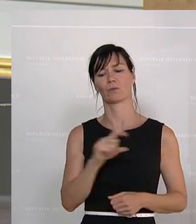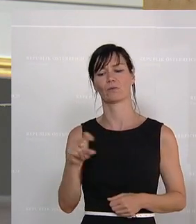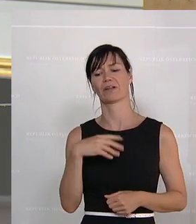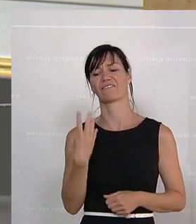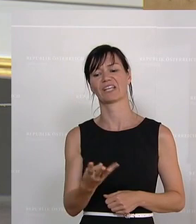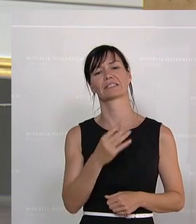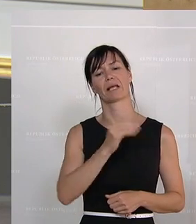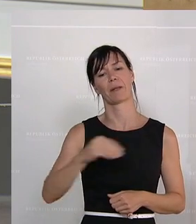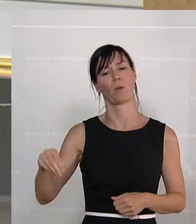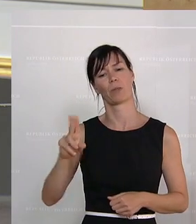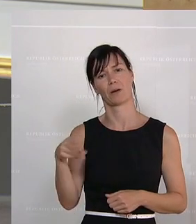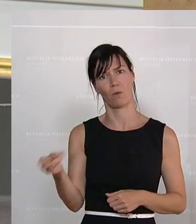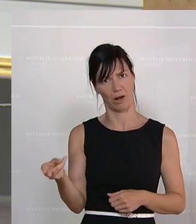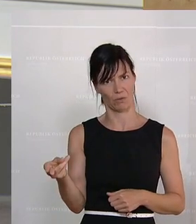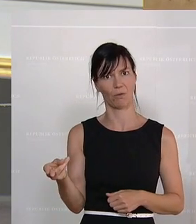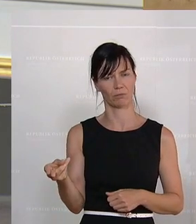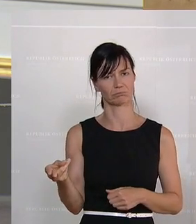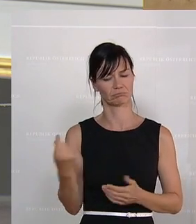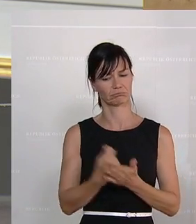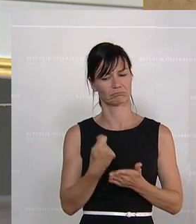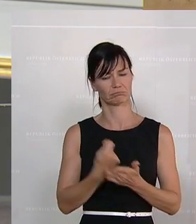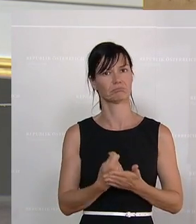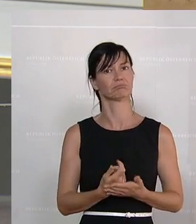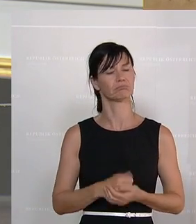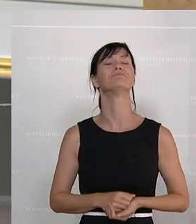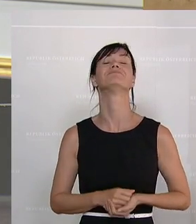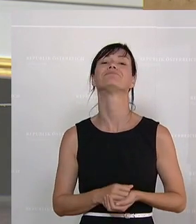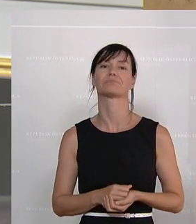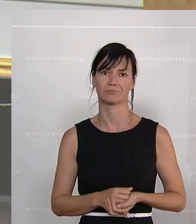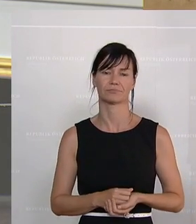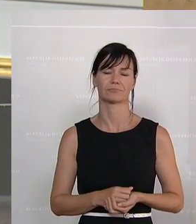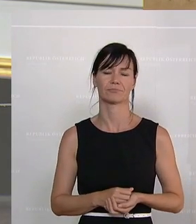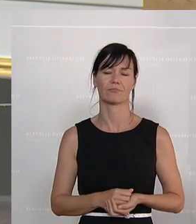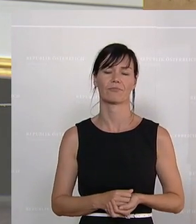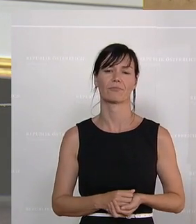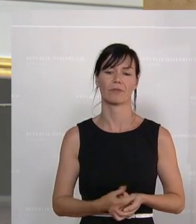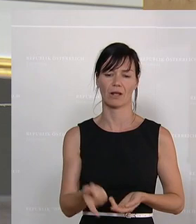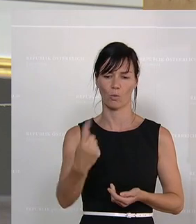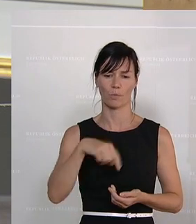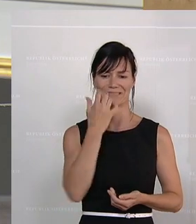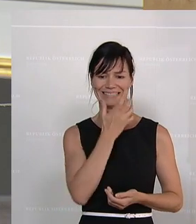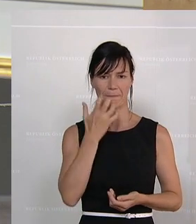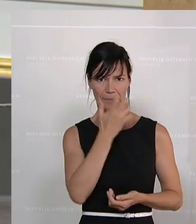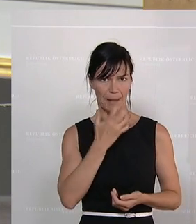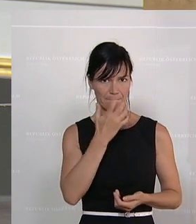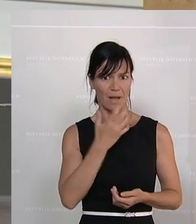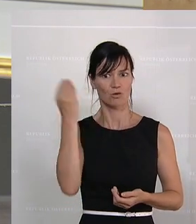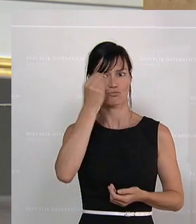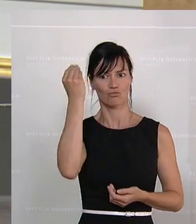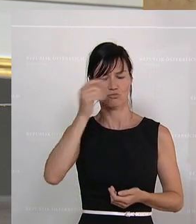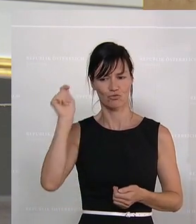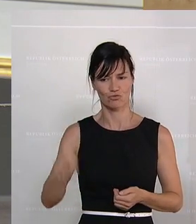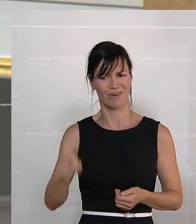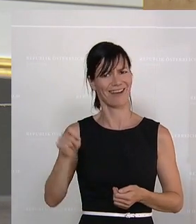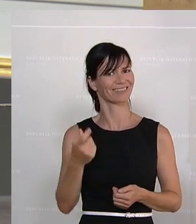millionen euro in die hand darüber hinaus kommt dann im september des sogenannten schulstartgeld das